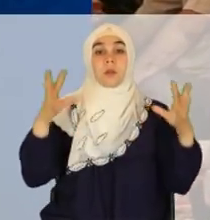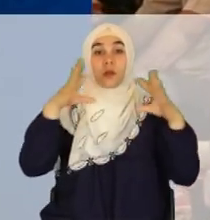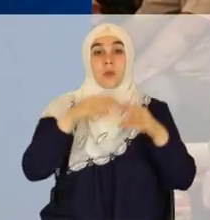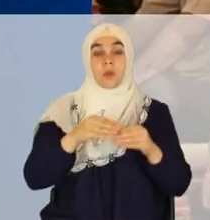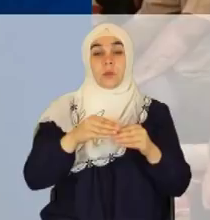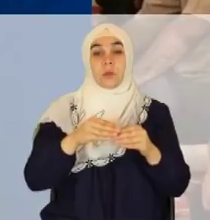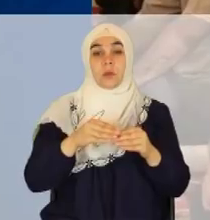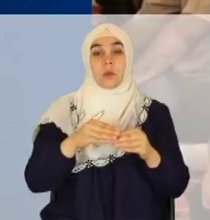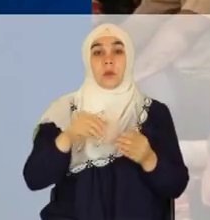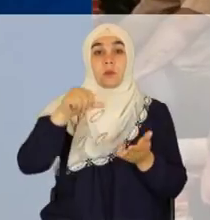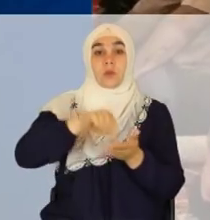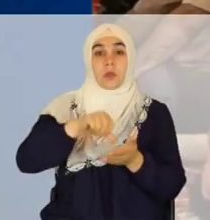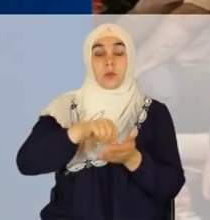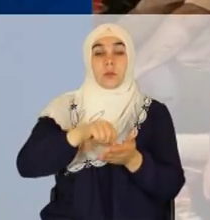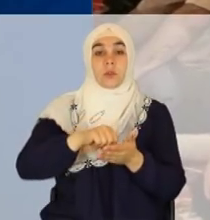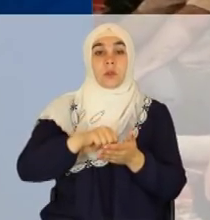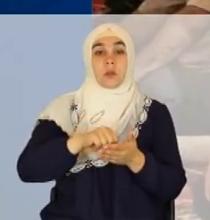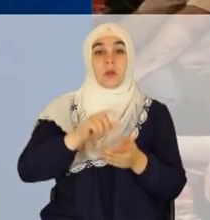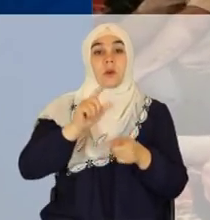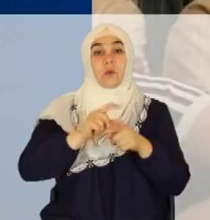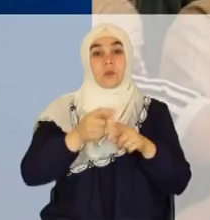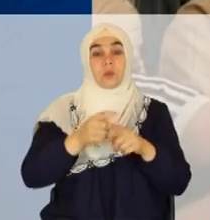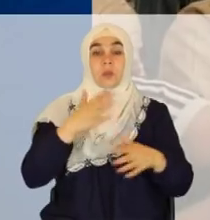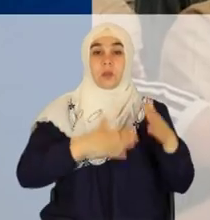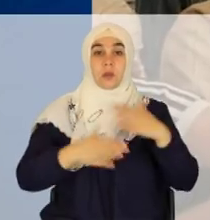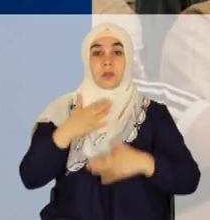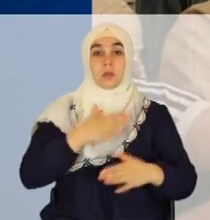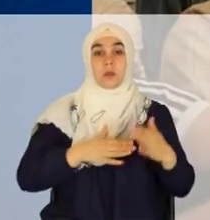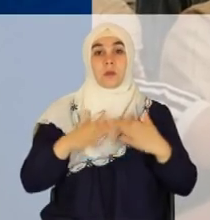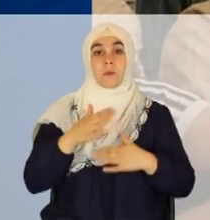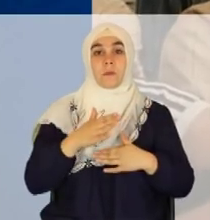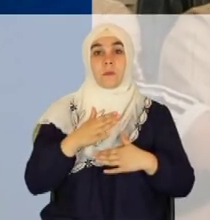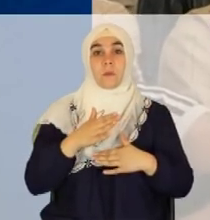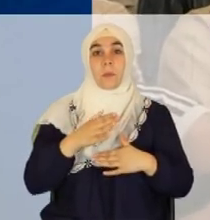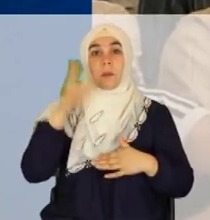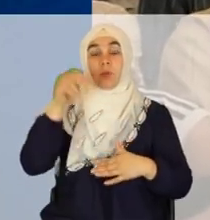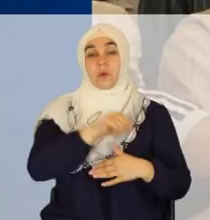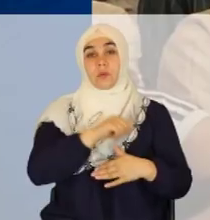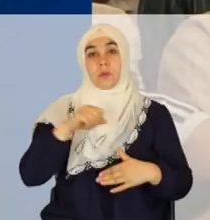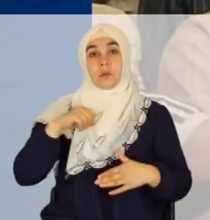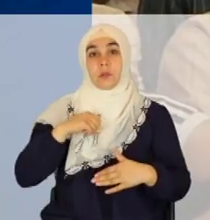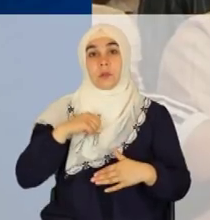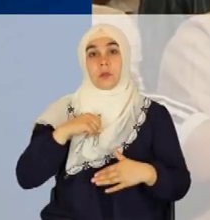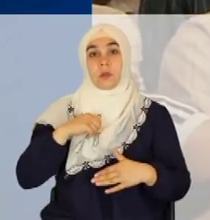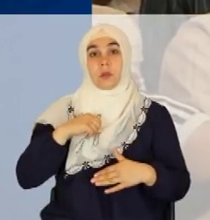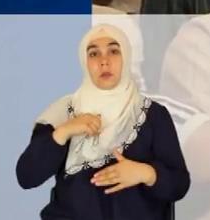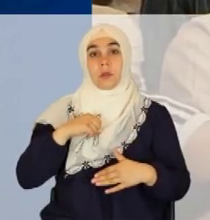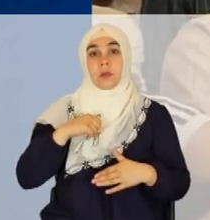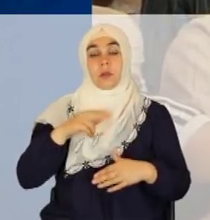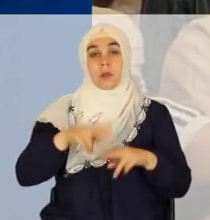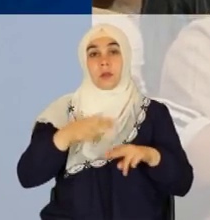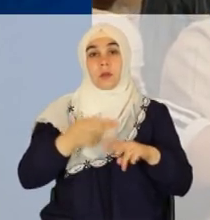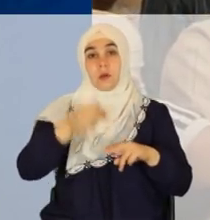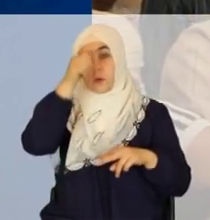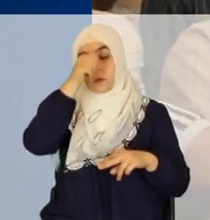cemlenip durganımızdan nihayette kursamız. Allah subhanahu wa ta'ala bu